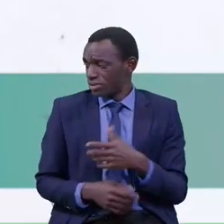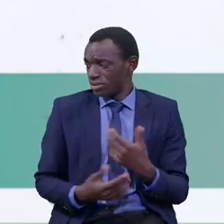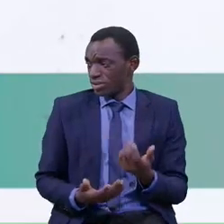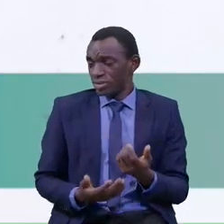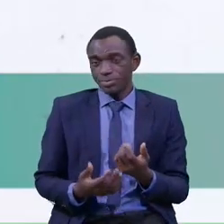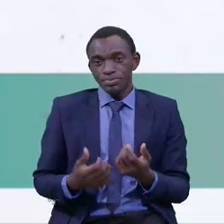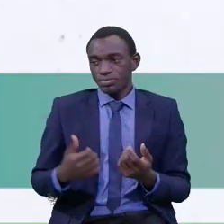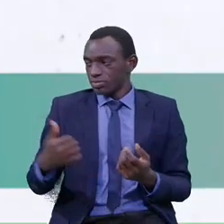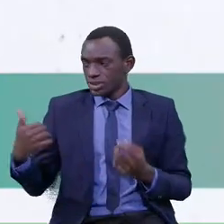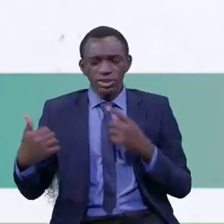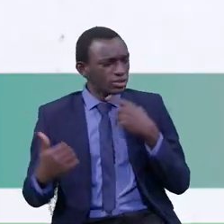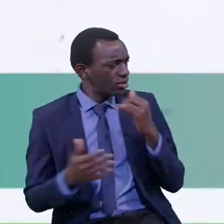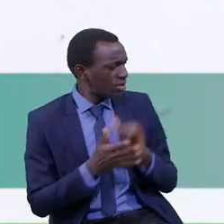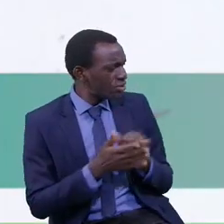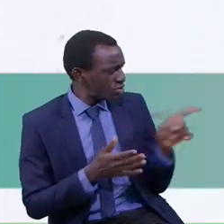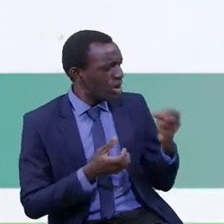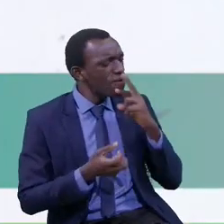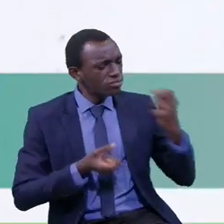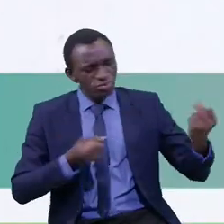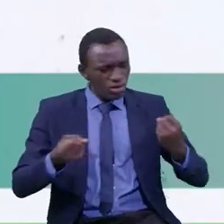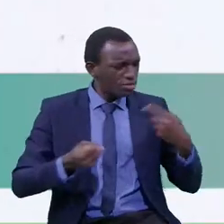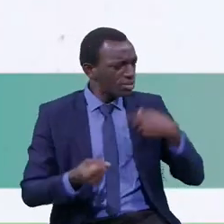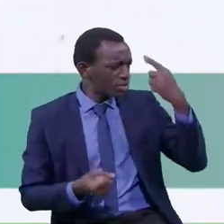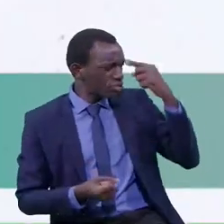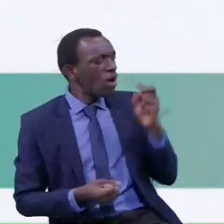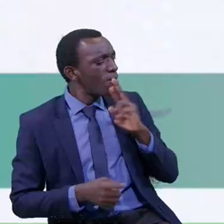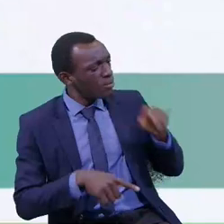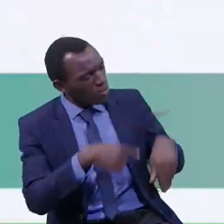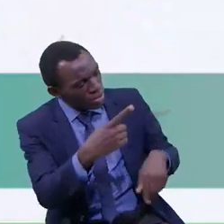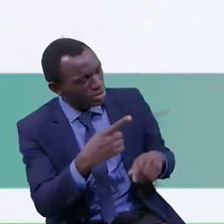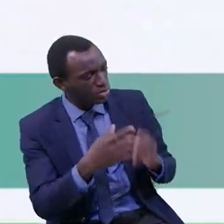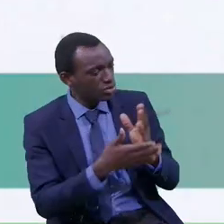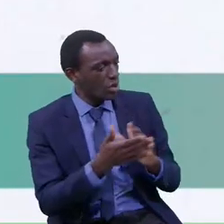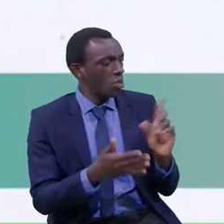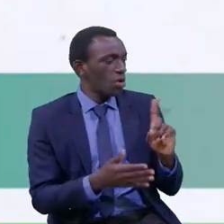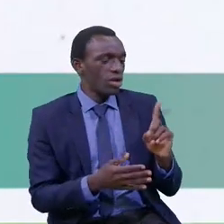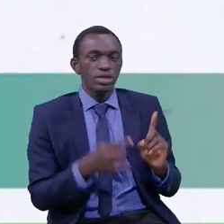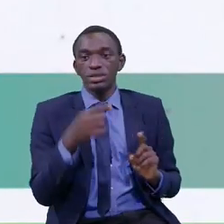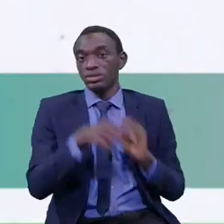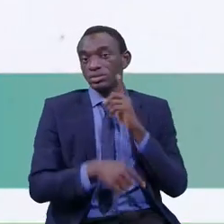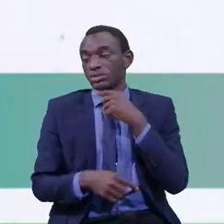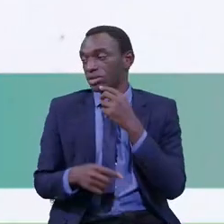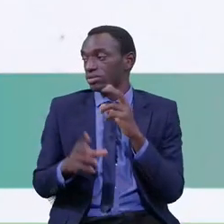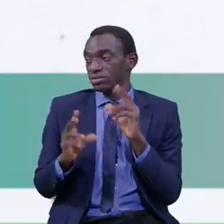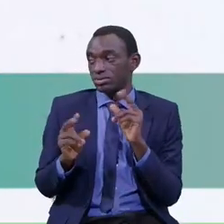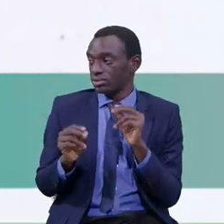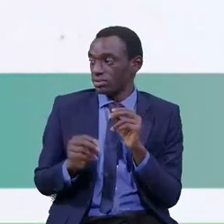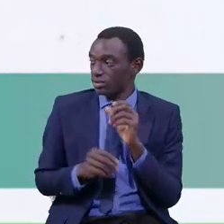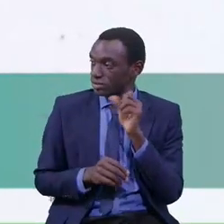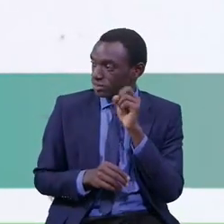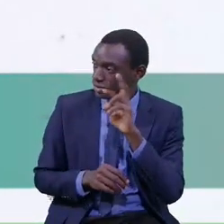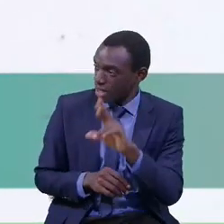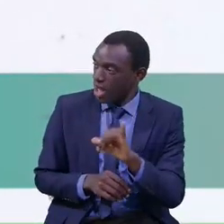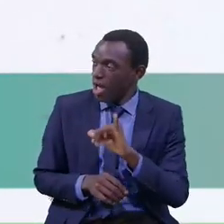tu conduis. Je croyais que tu allais quelque part. Non, monsieur. Oh, j'aime